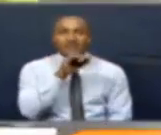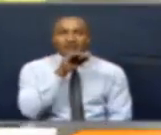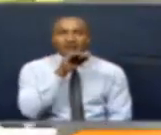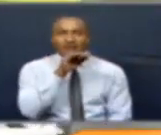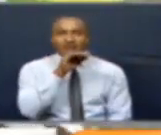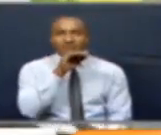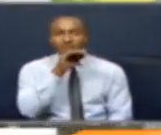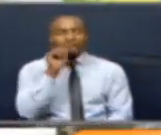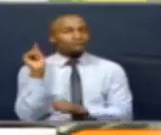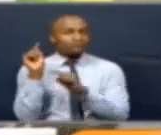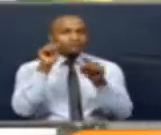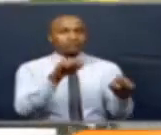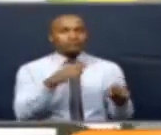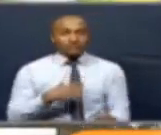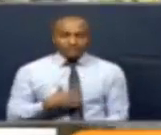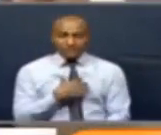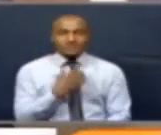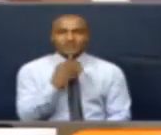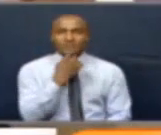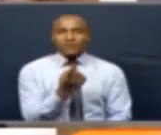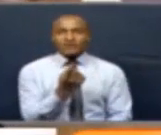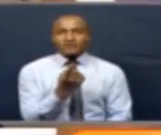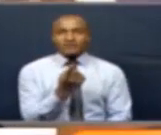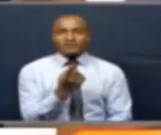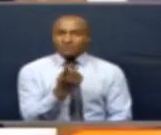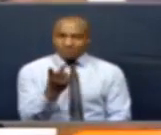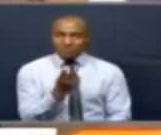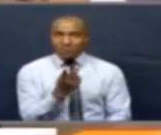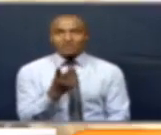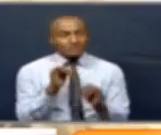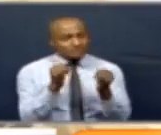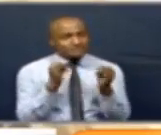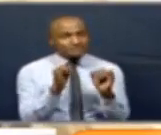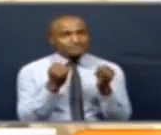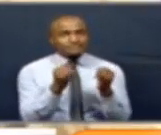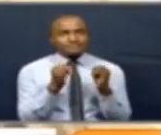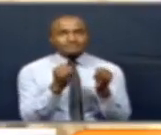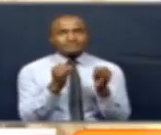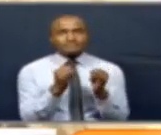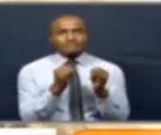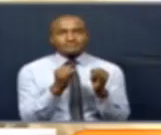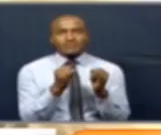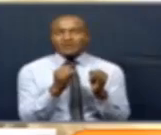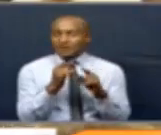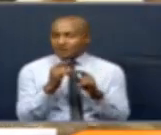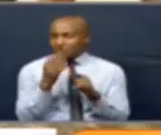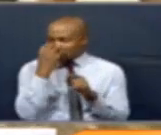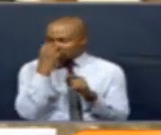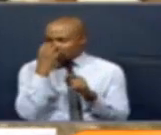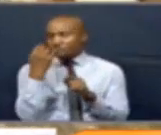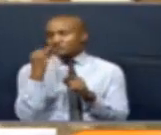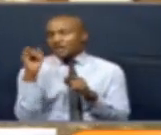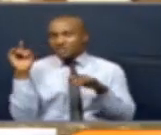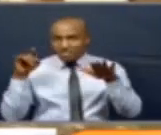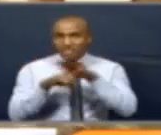Odinga alimtembelea mzee Moi huko Kabaraka, ambapo wawili hao walishiriki gumzo kwa muda, na rais William Ruto akikosa kuafikia hatua hiyo wiki